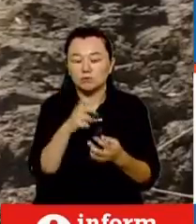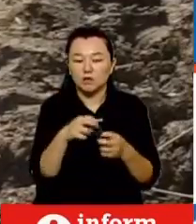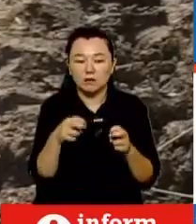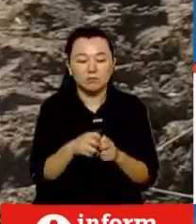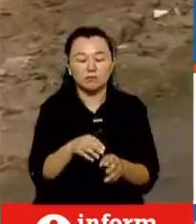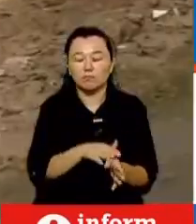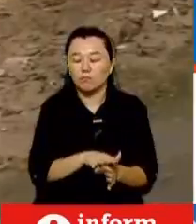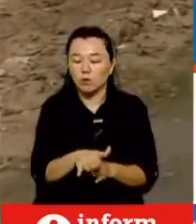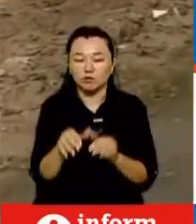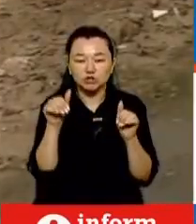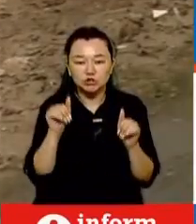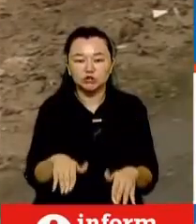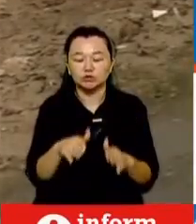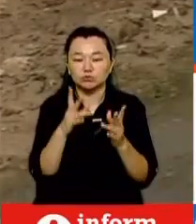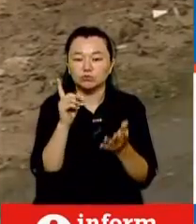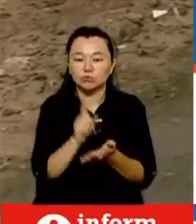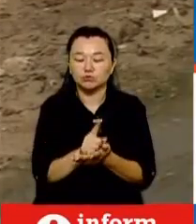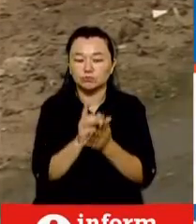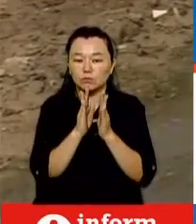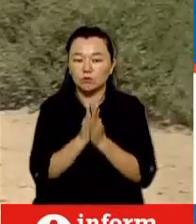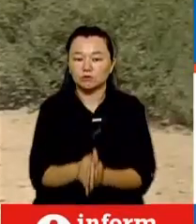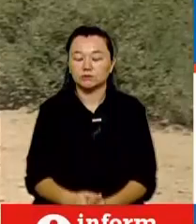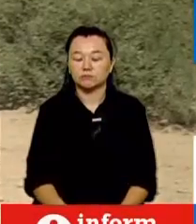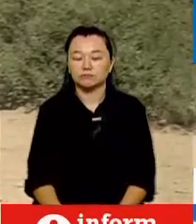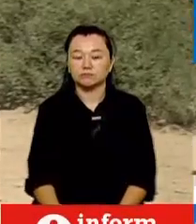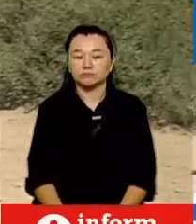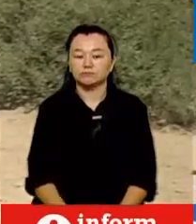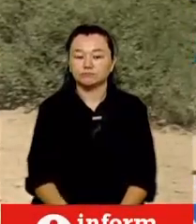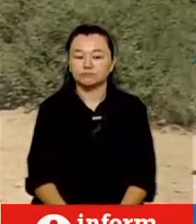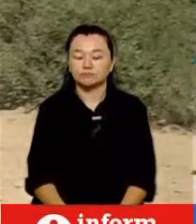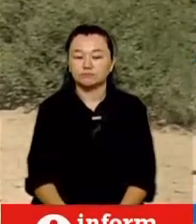түбегейлі шешіп беруді сұрайды. Мақсат Жақсыбайұлы, Информбюро, Түркістан облысы.